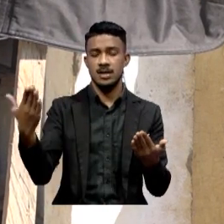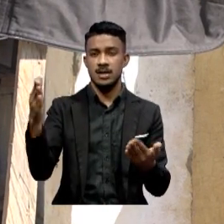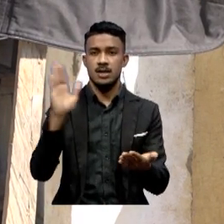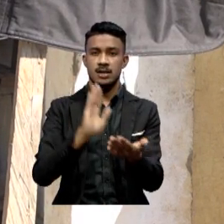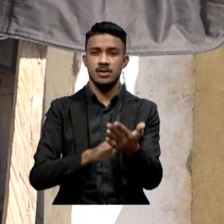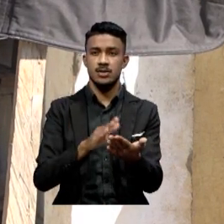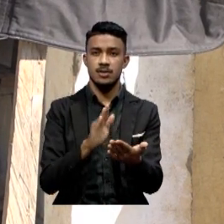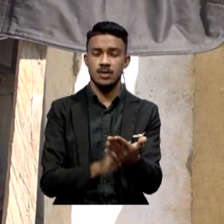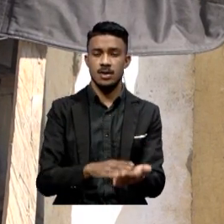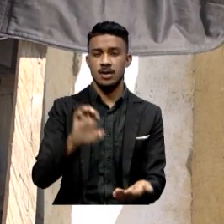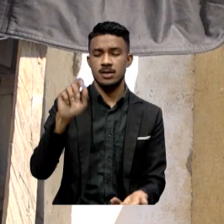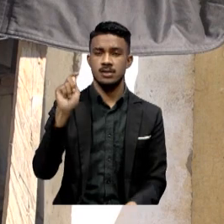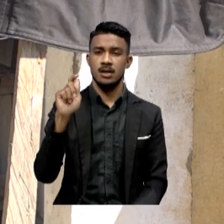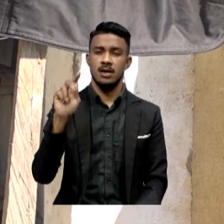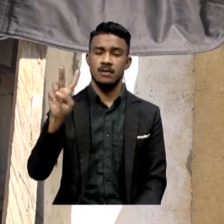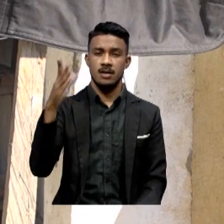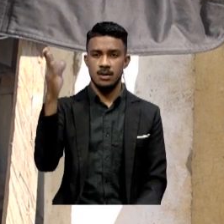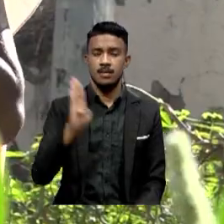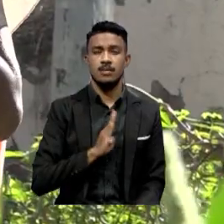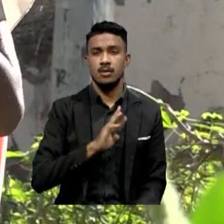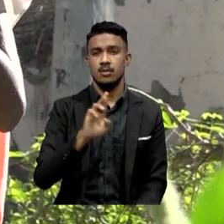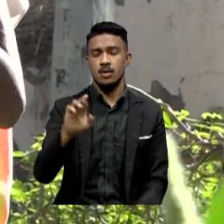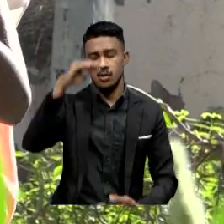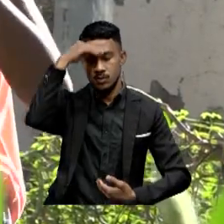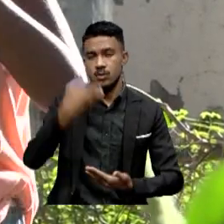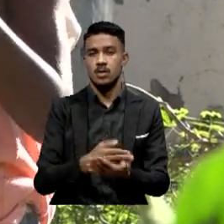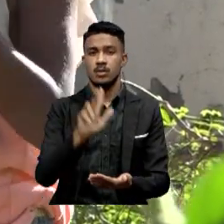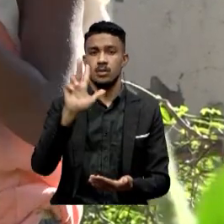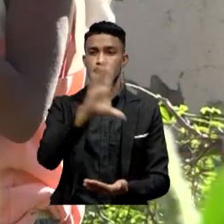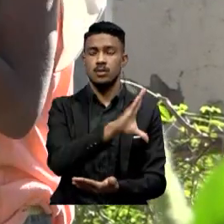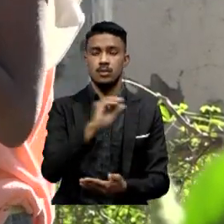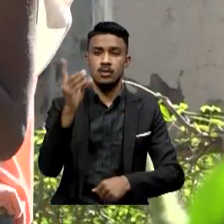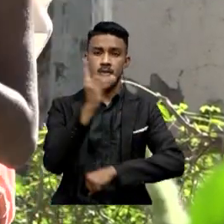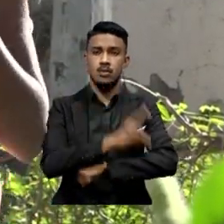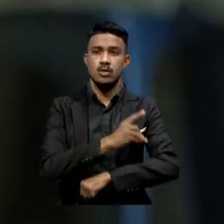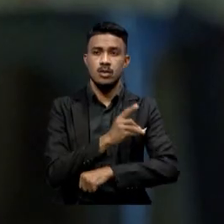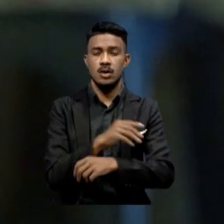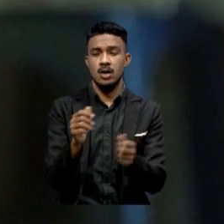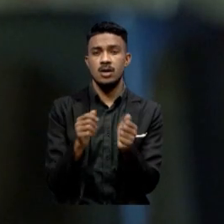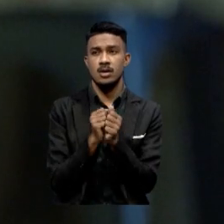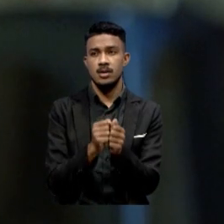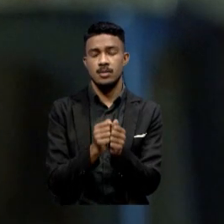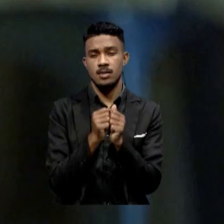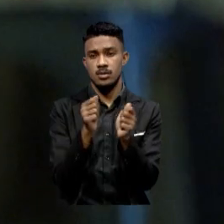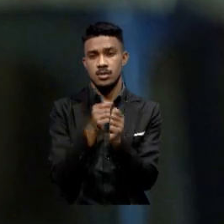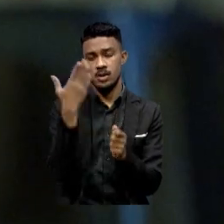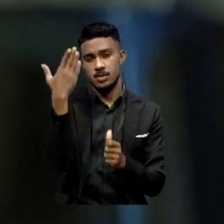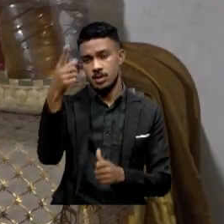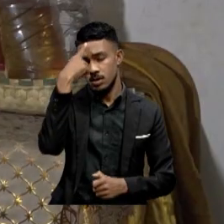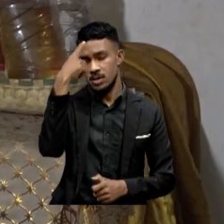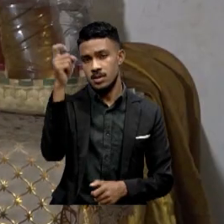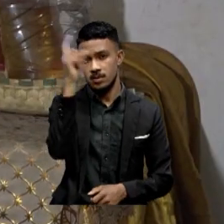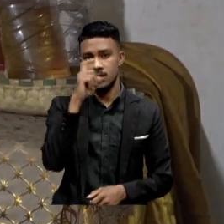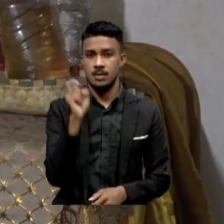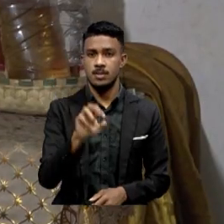Senyora Rosa hone kabeng ni uang nain tolu, no uang sarani nain ida seluk lor lorong hamahang anba. Tambah idadi,